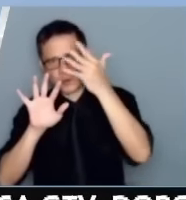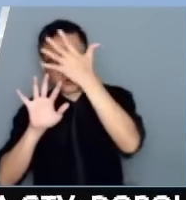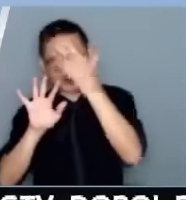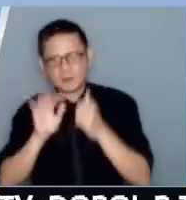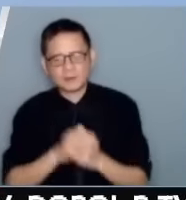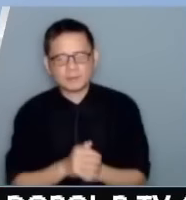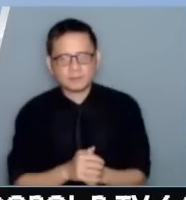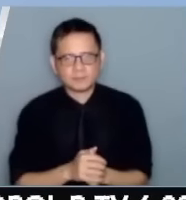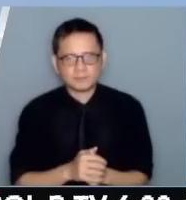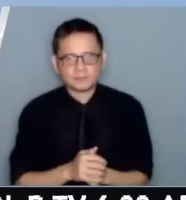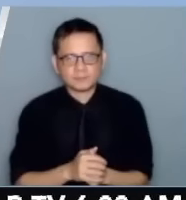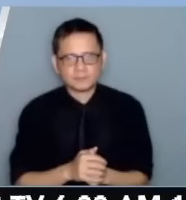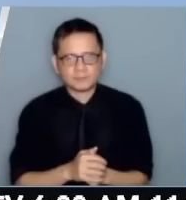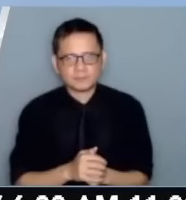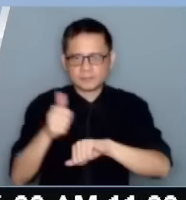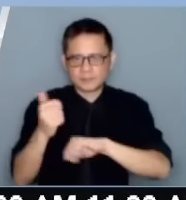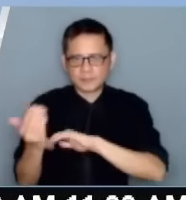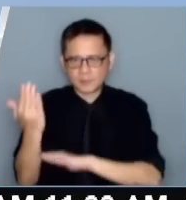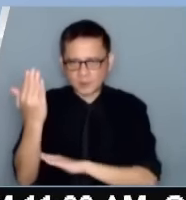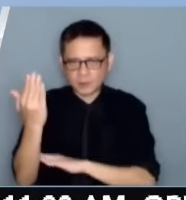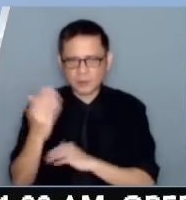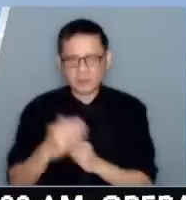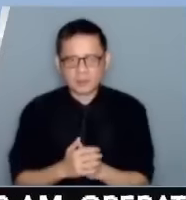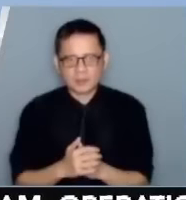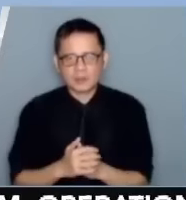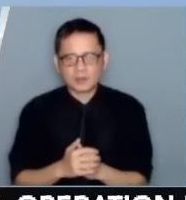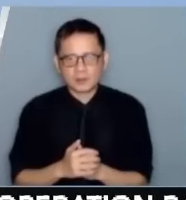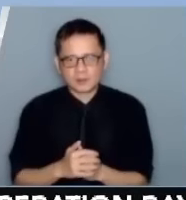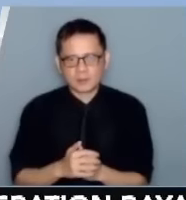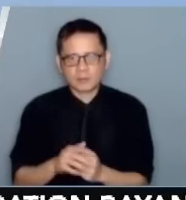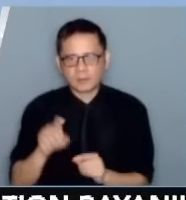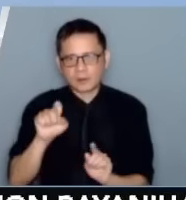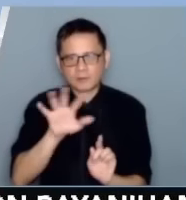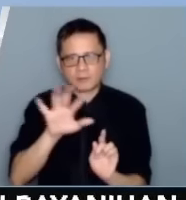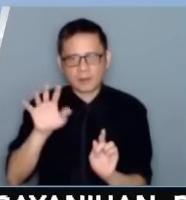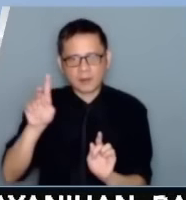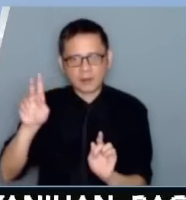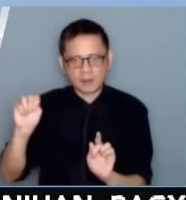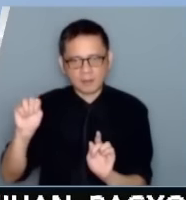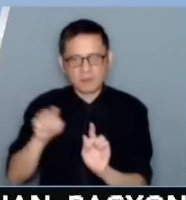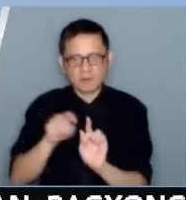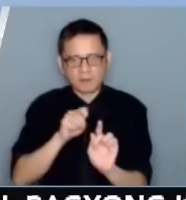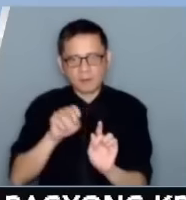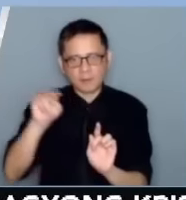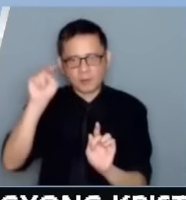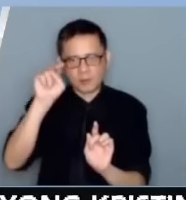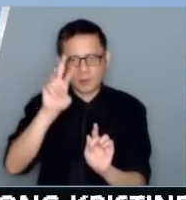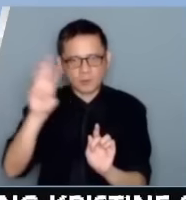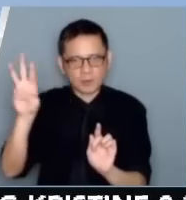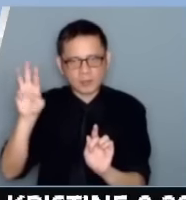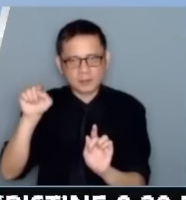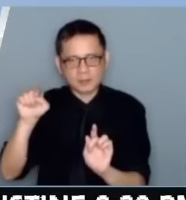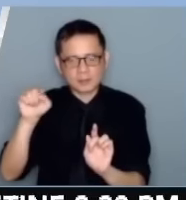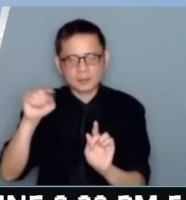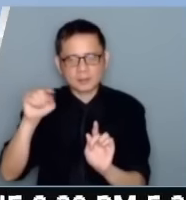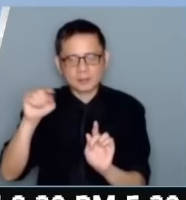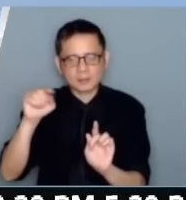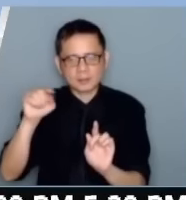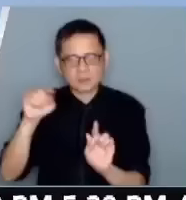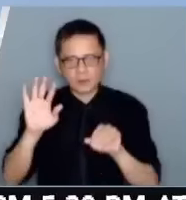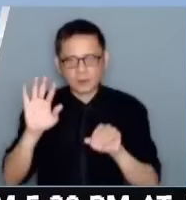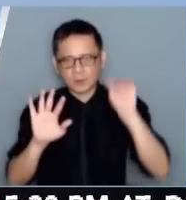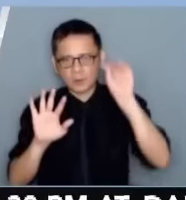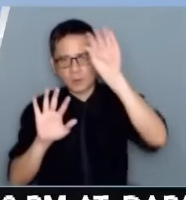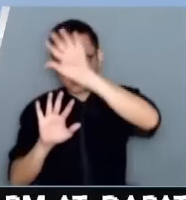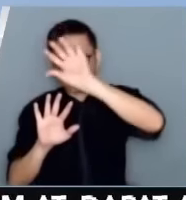ng umaga Ito y Tinatayang nasa layang 255 km ang layo West Northwest ng bacnotan La Union or sa layo naman 255